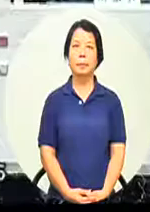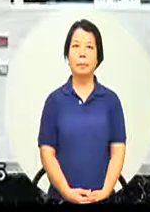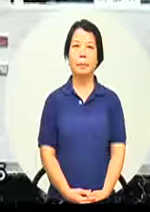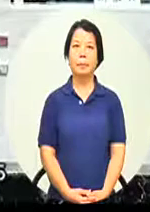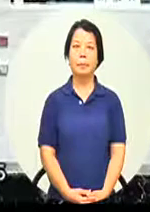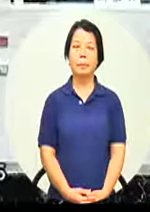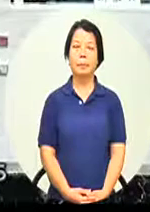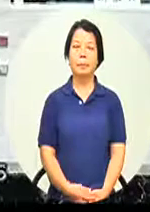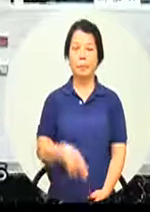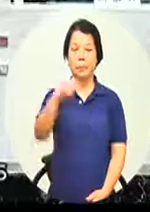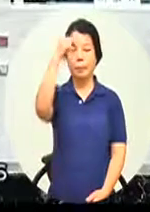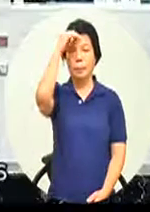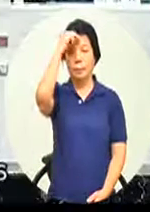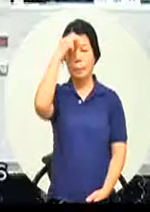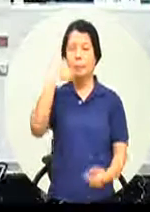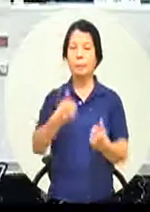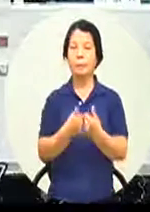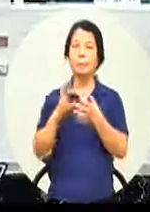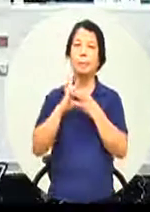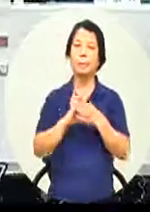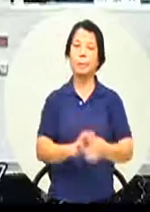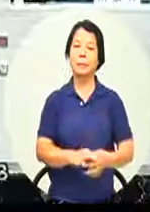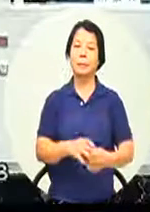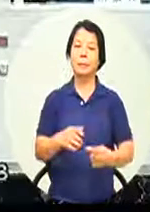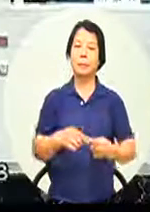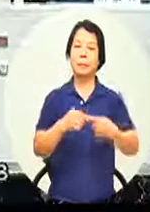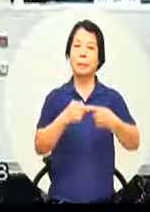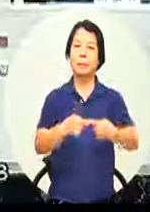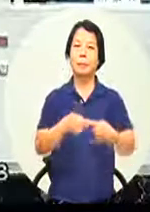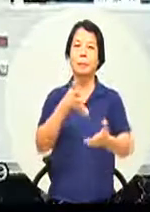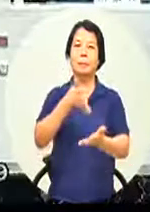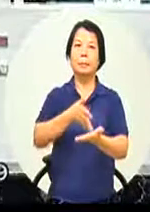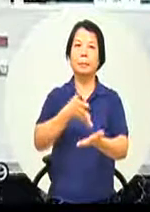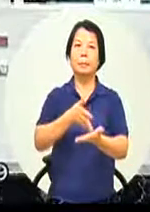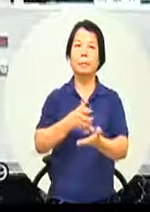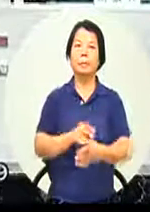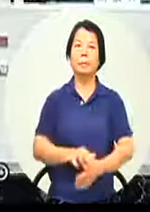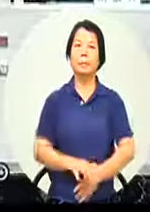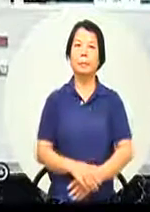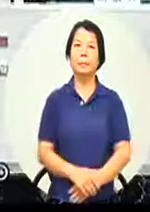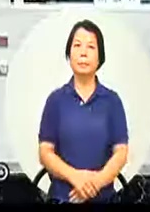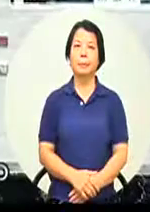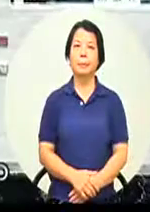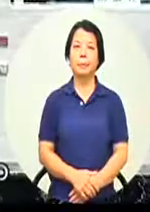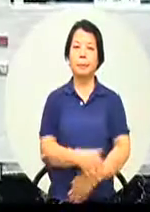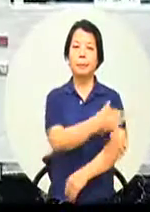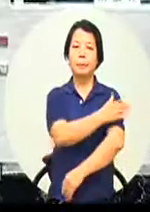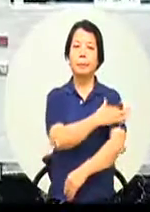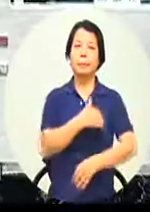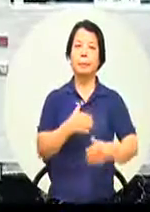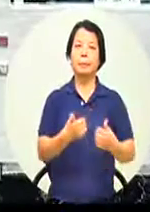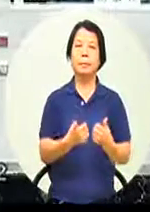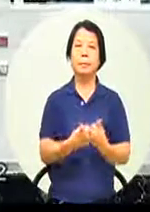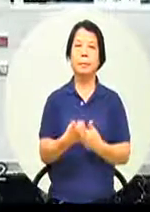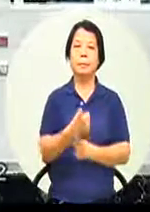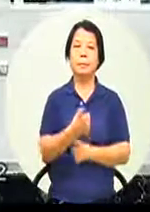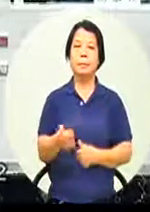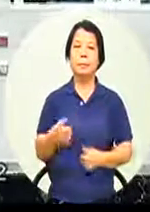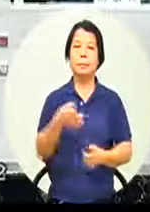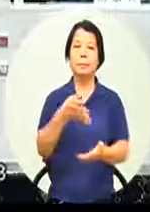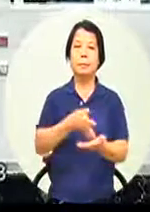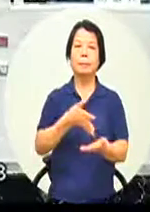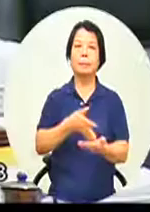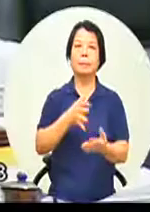好，下午继续开会哈。第一个质询的是那个陈旭宇议员啊，时间十五分钟。